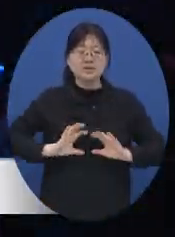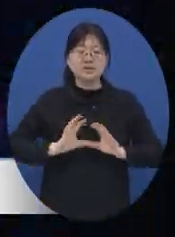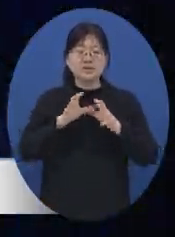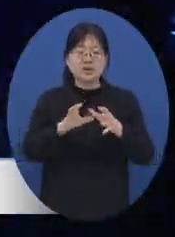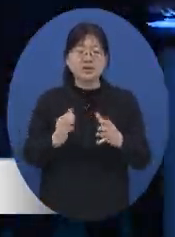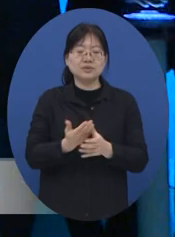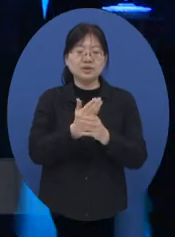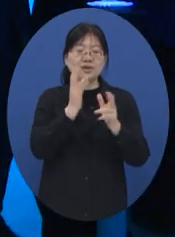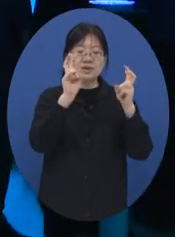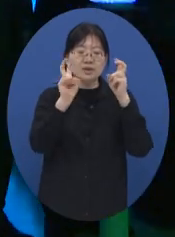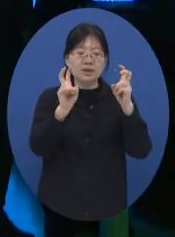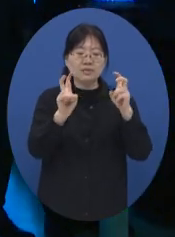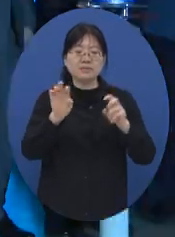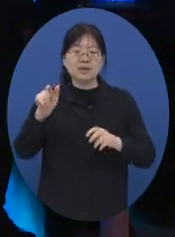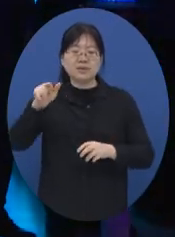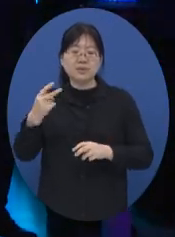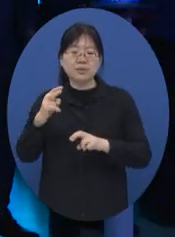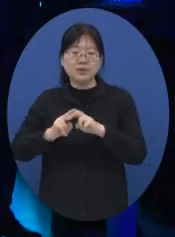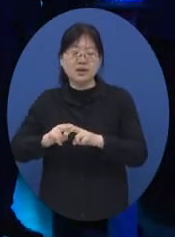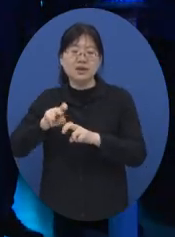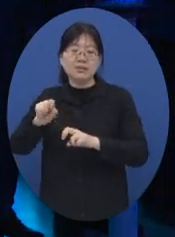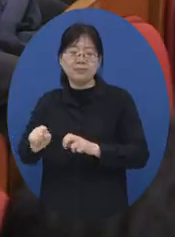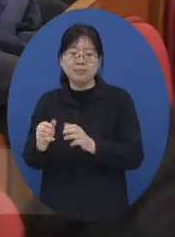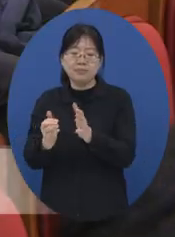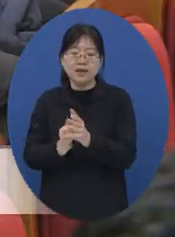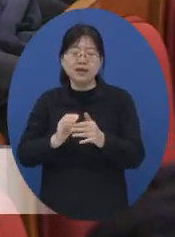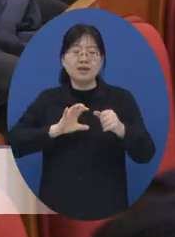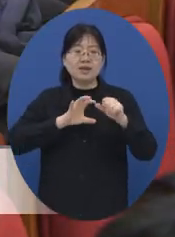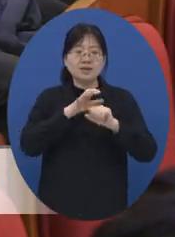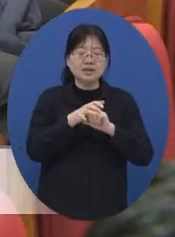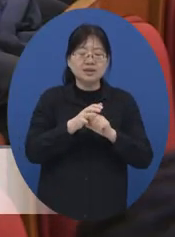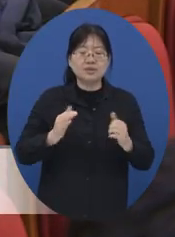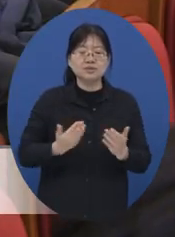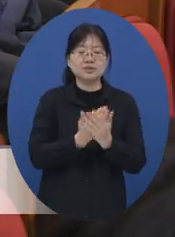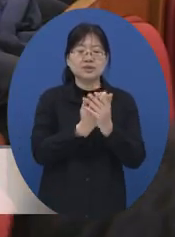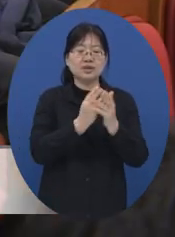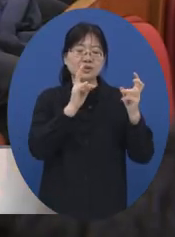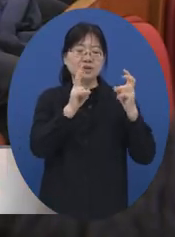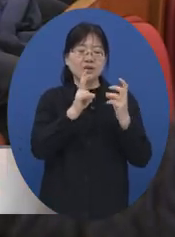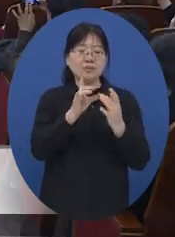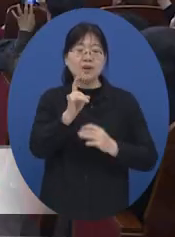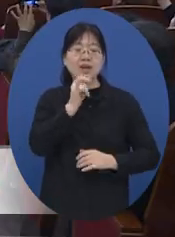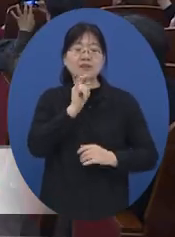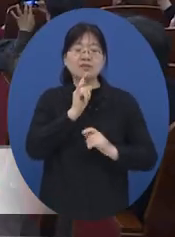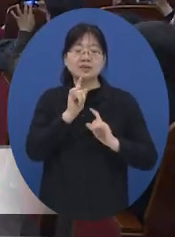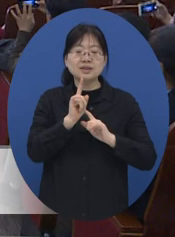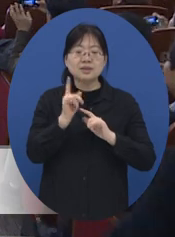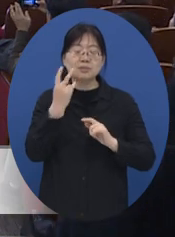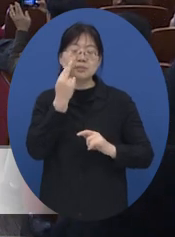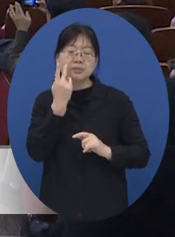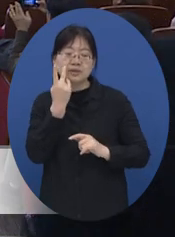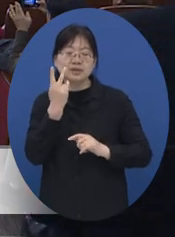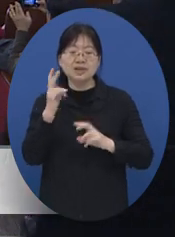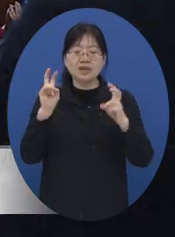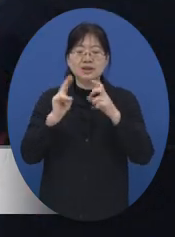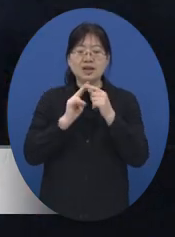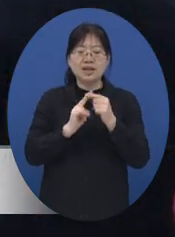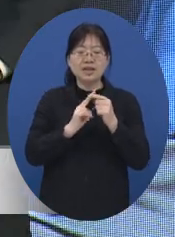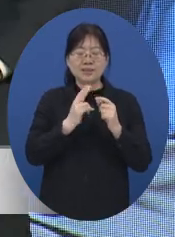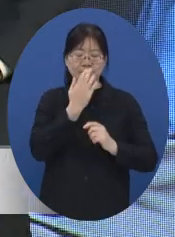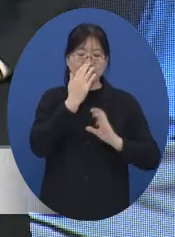기업들이 판교테크노밸리 둥지를 됩니다 세계 최고의 스타트업 육성 기업으로 꼽히는 미국 테크 스타스 를 비롯해